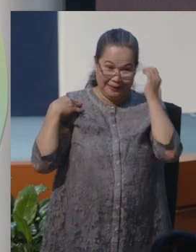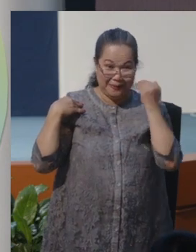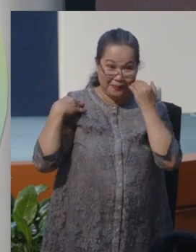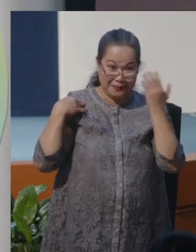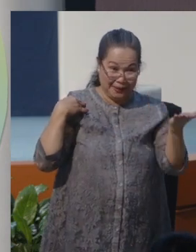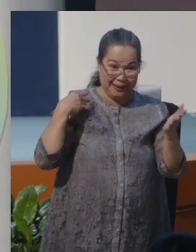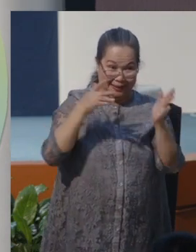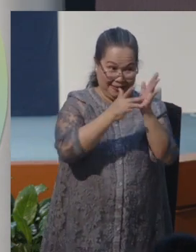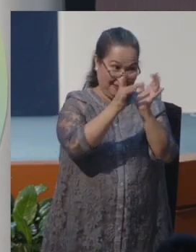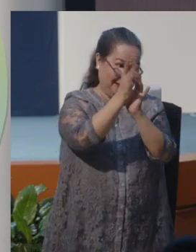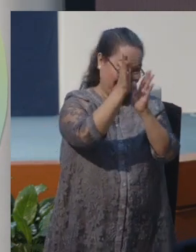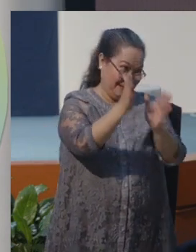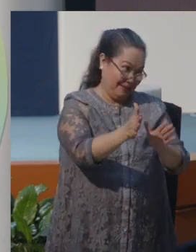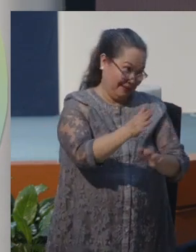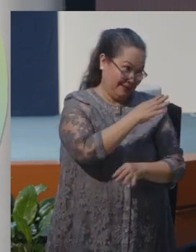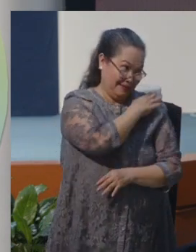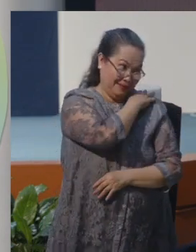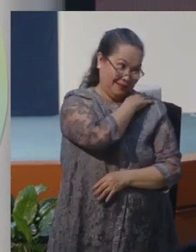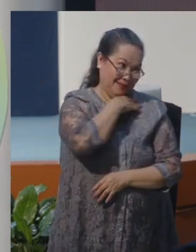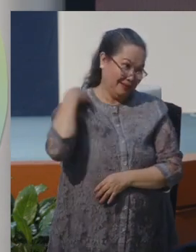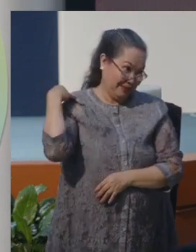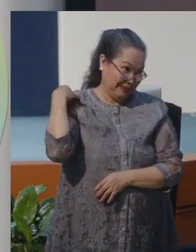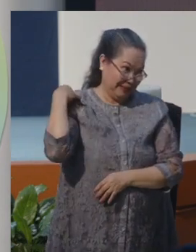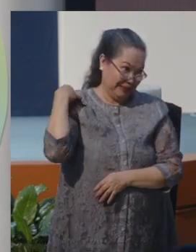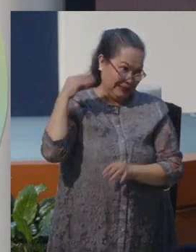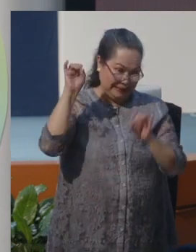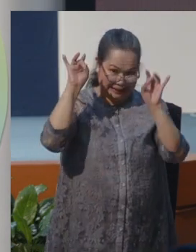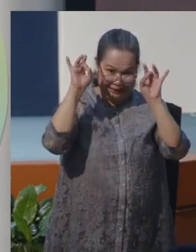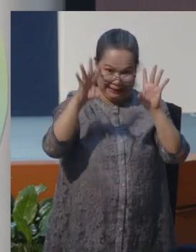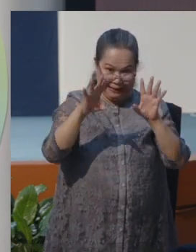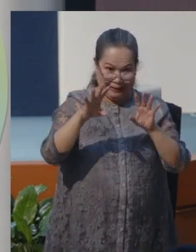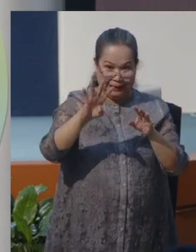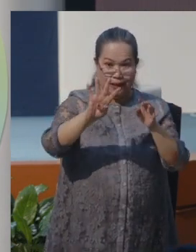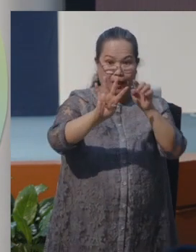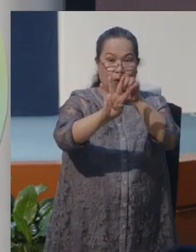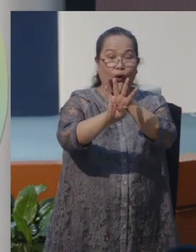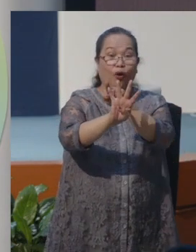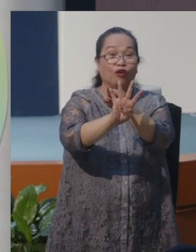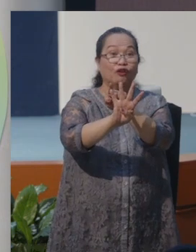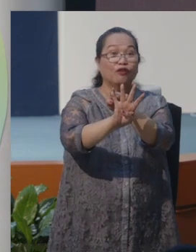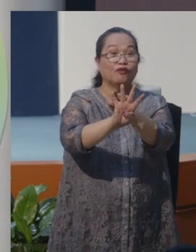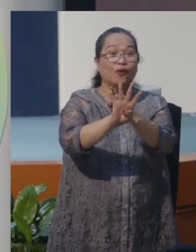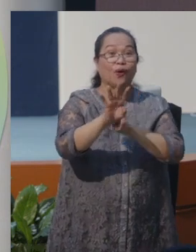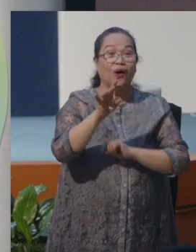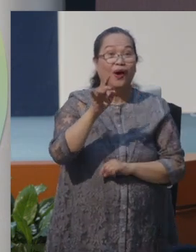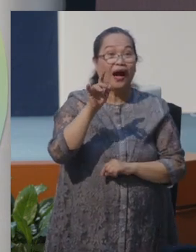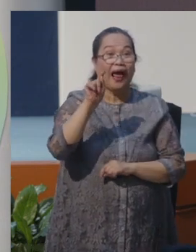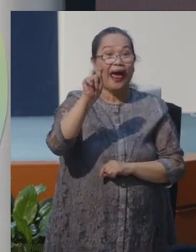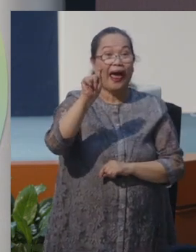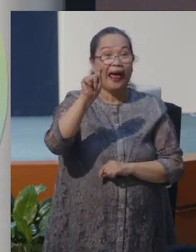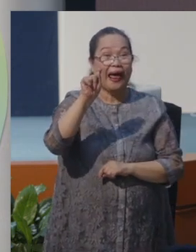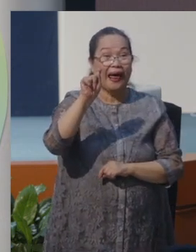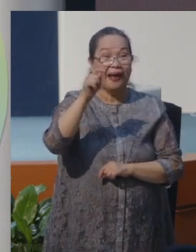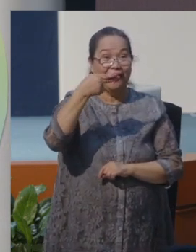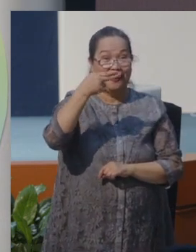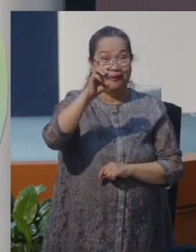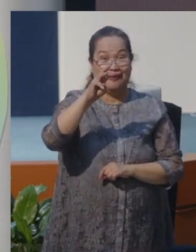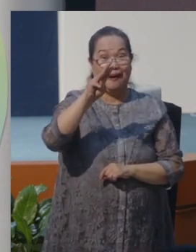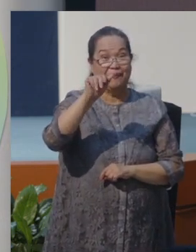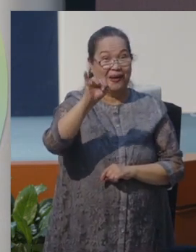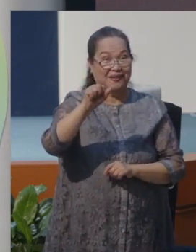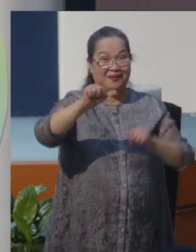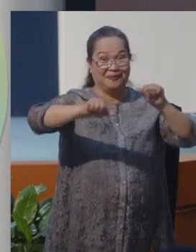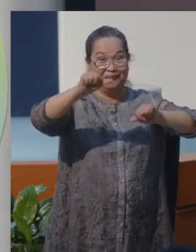pananampalataya. Violent death. Sunod si Thomas, yung favorite nating apostle.